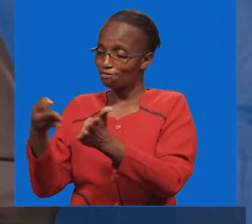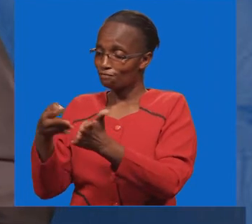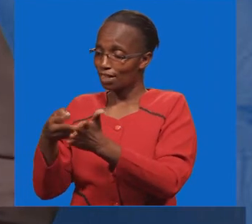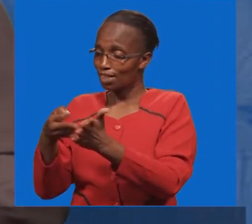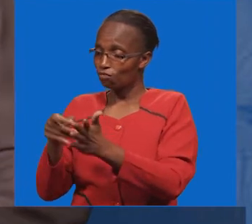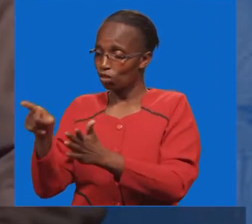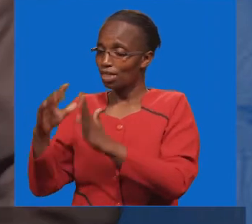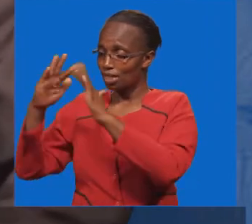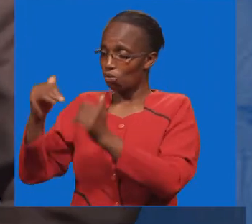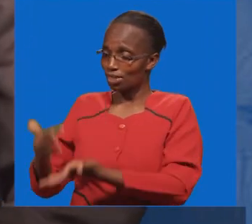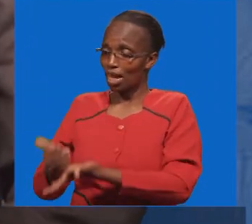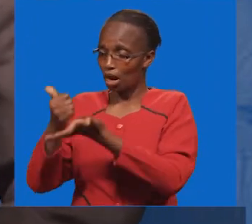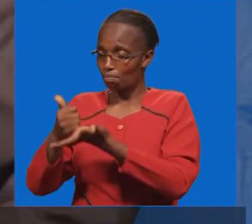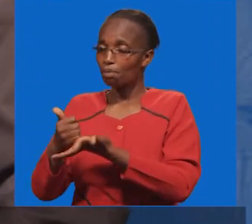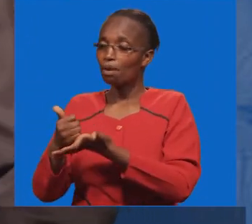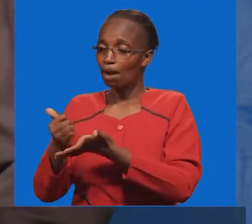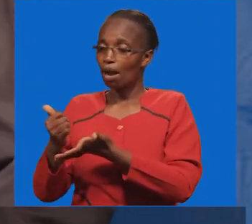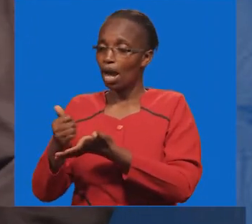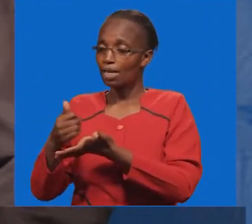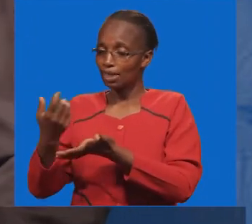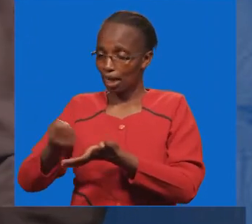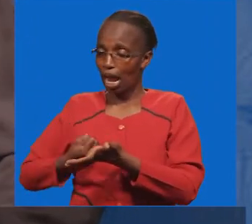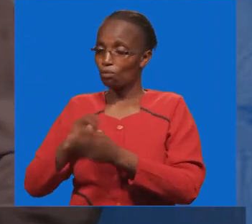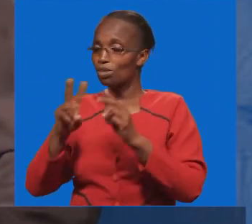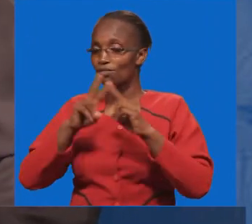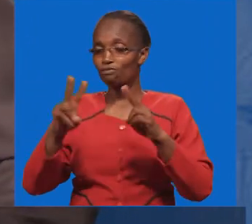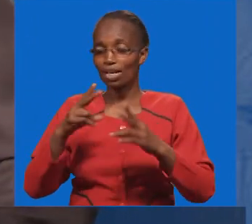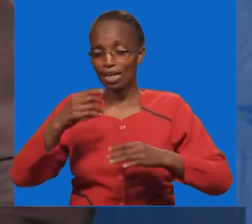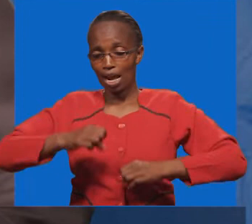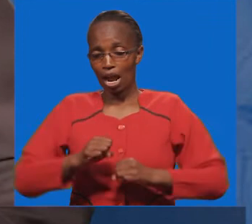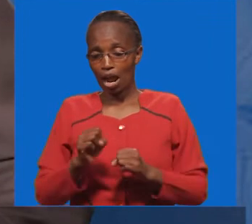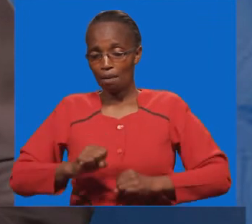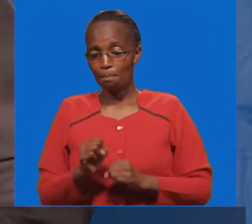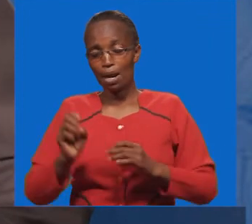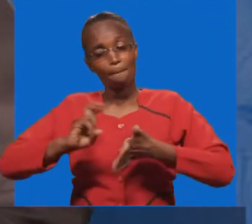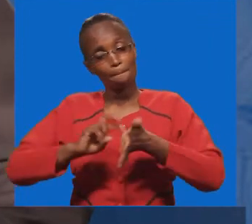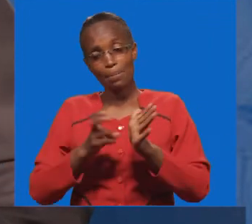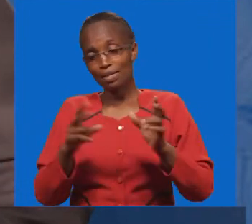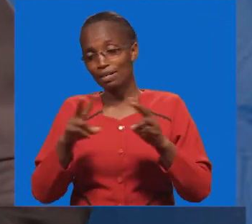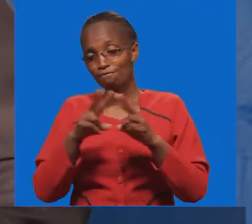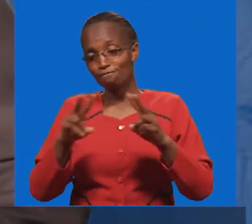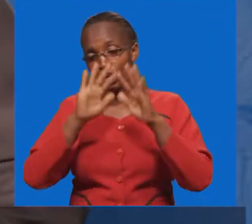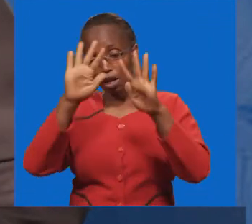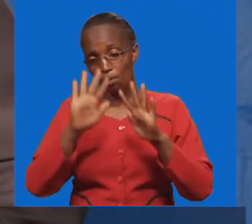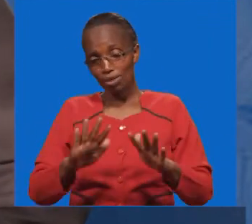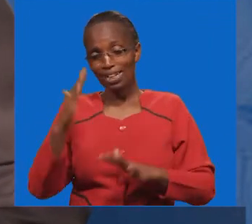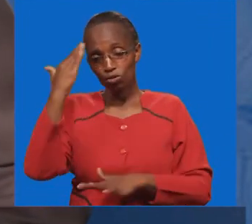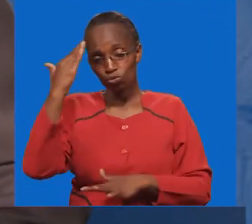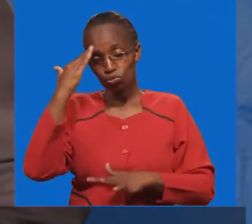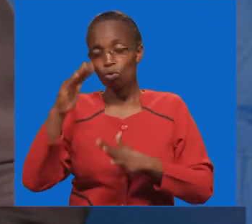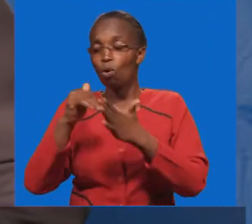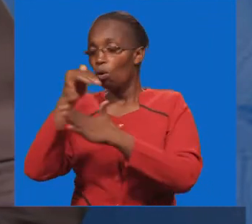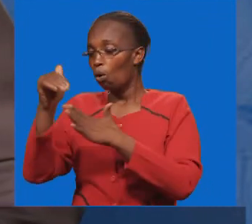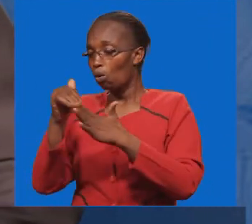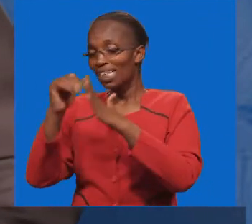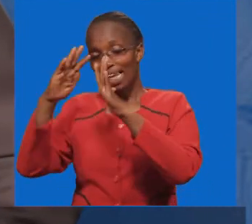akaenda kusomea mambo ya kompyuta na akafurahi sana. Tafadhali mtazamaji mpendwa,